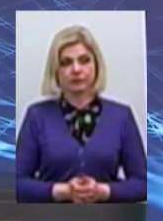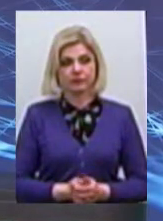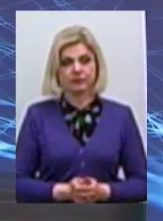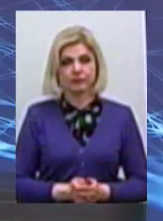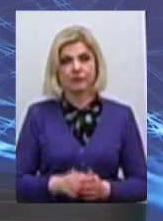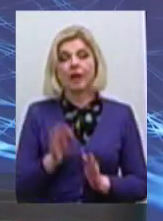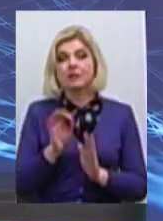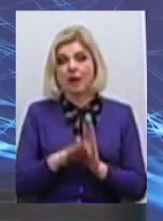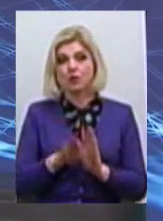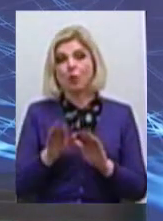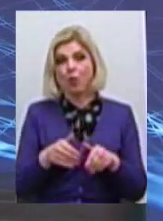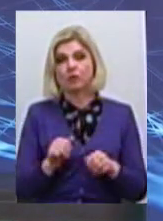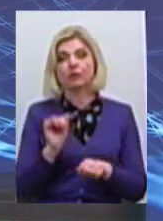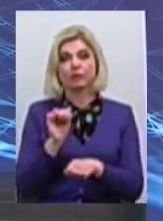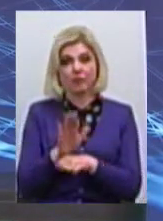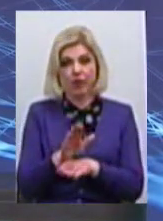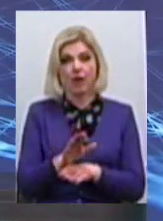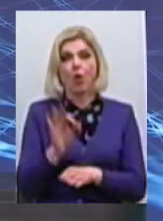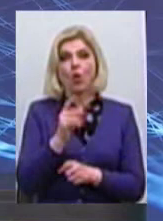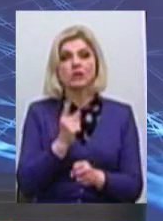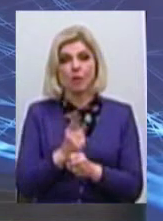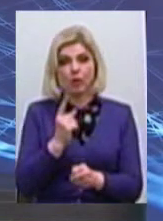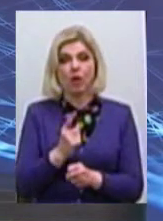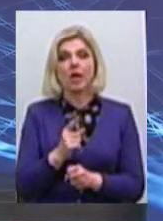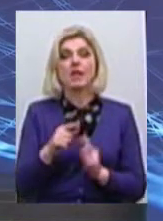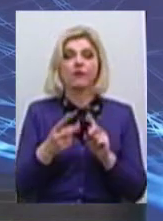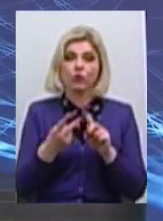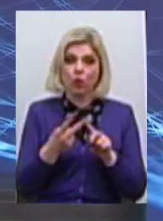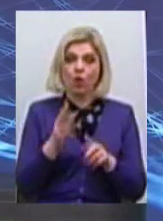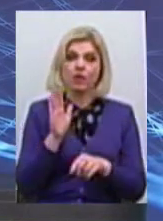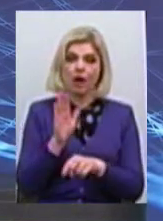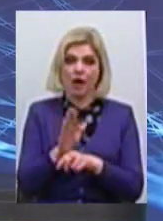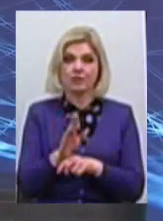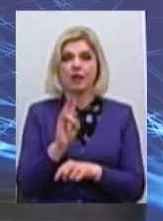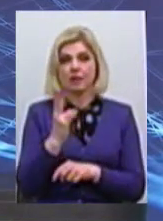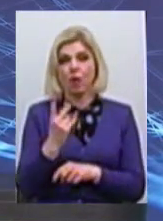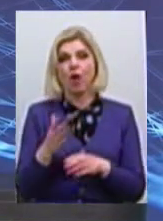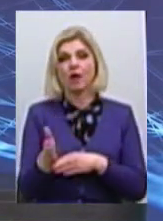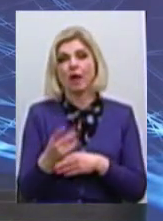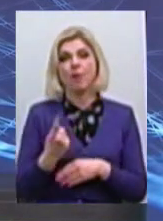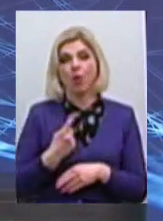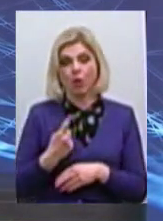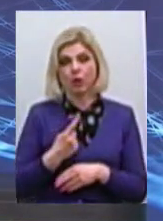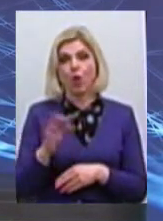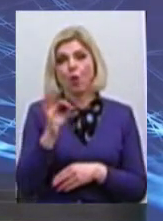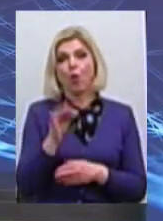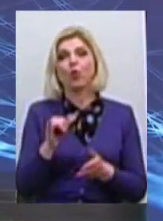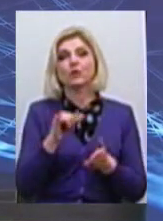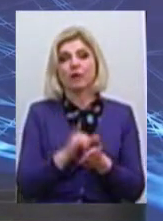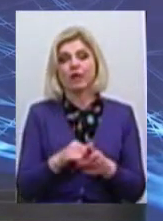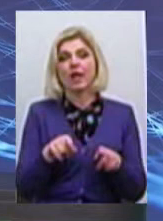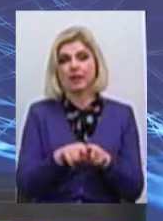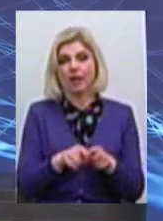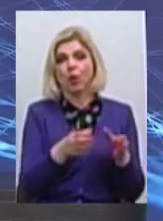Відразу після видання наказу про нерестову заборону, наступний наказ Миколаївського рибоохоронного патруля був про встановлення